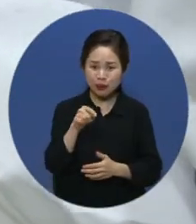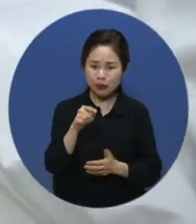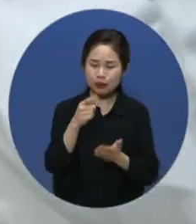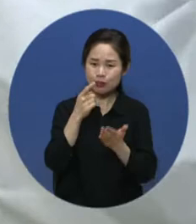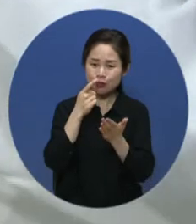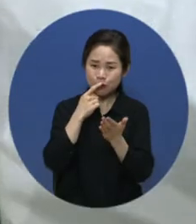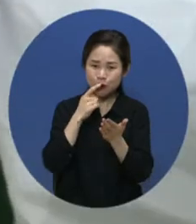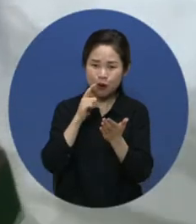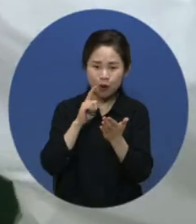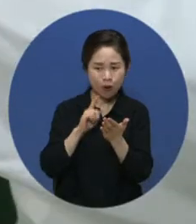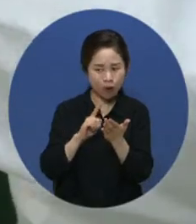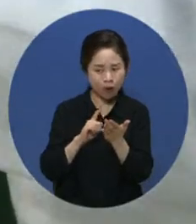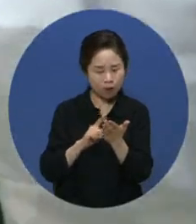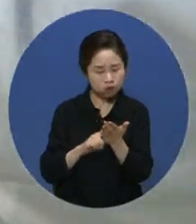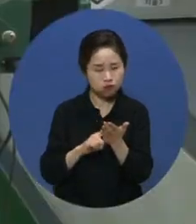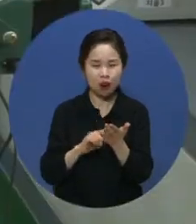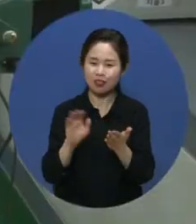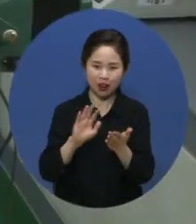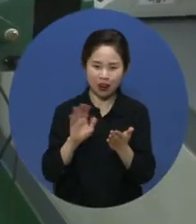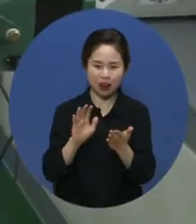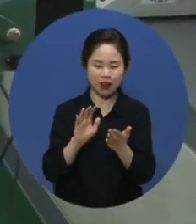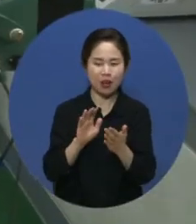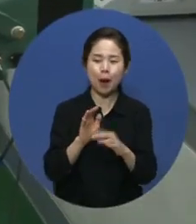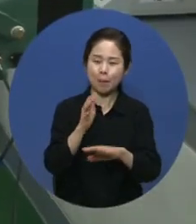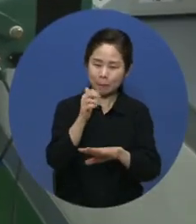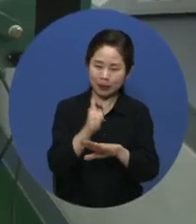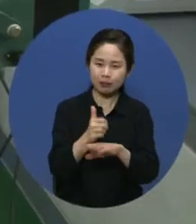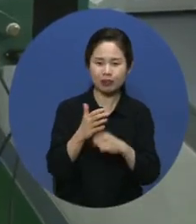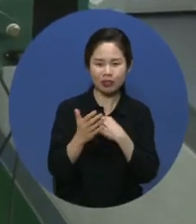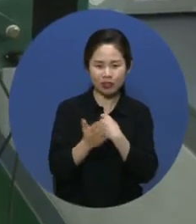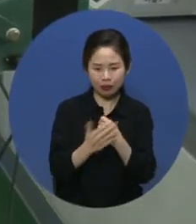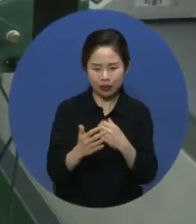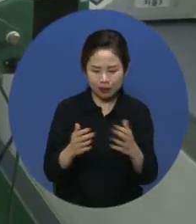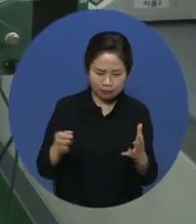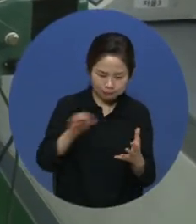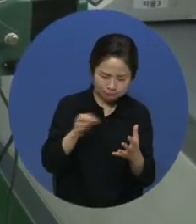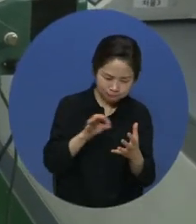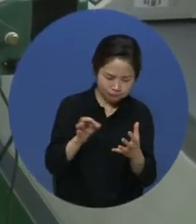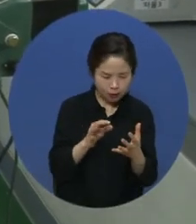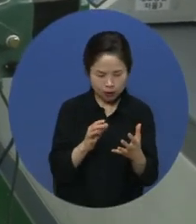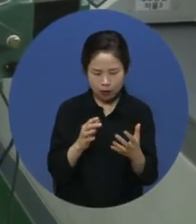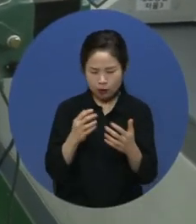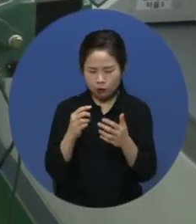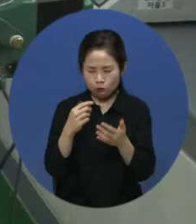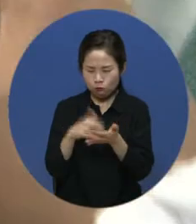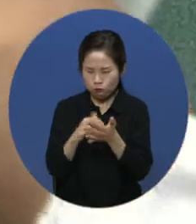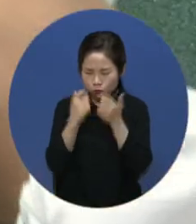마지막 단계인 만큼 더욱 신경을 써야 하는 부분이기도 합니다.